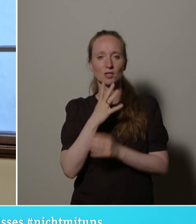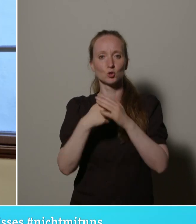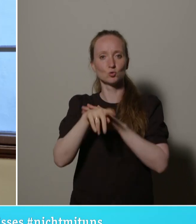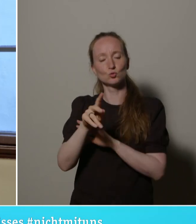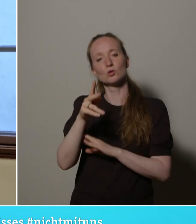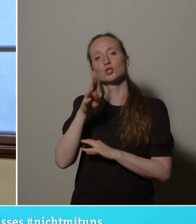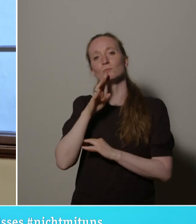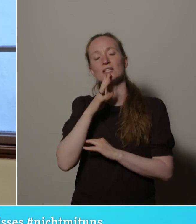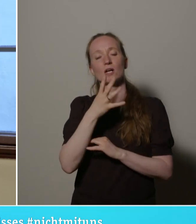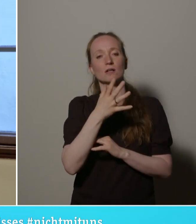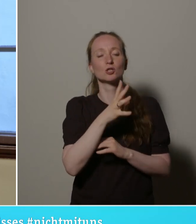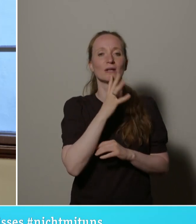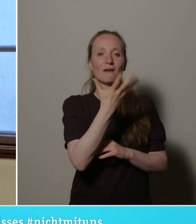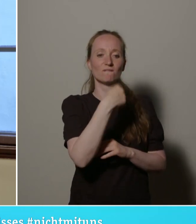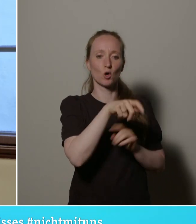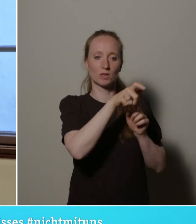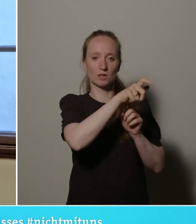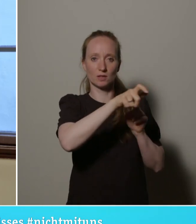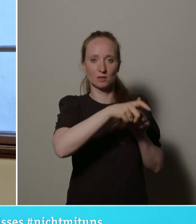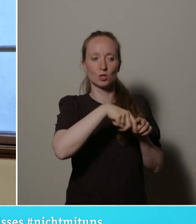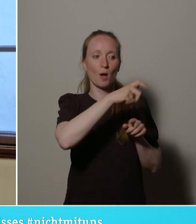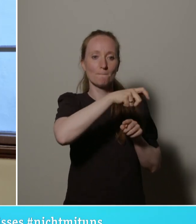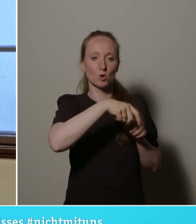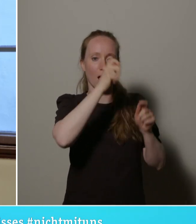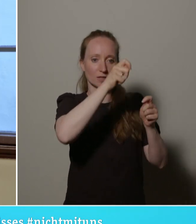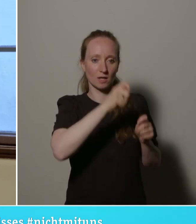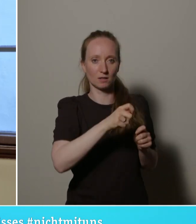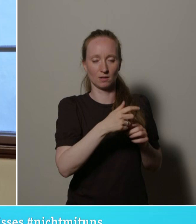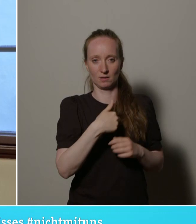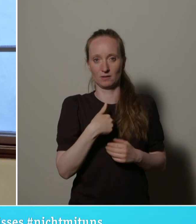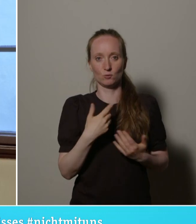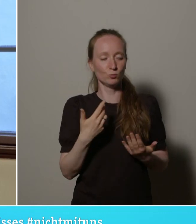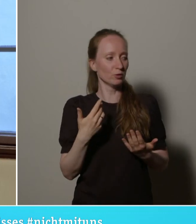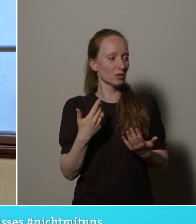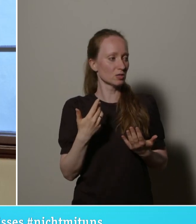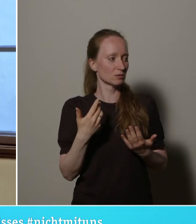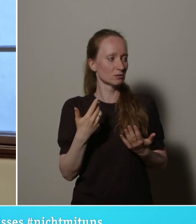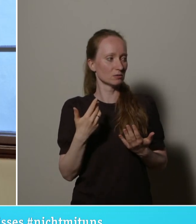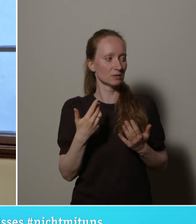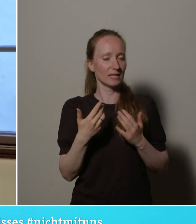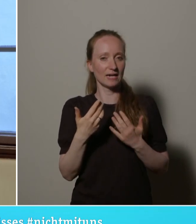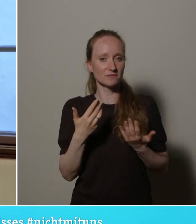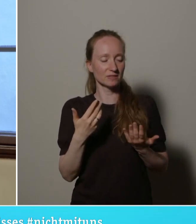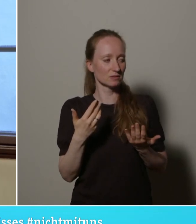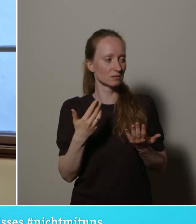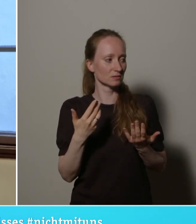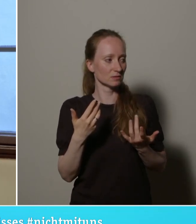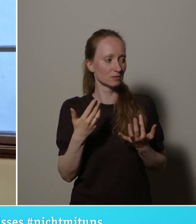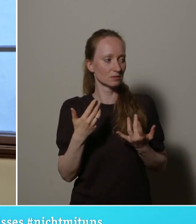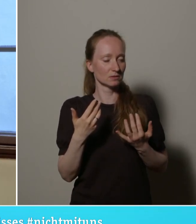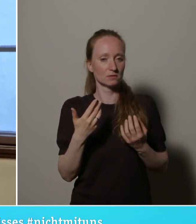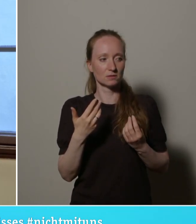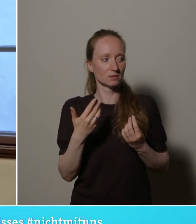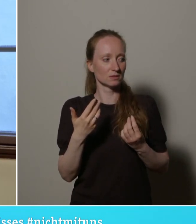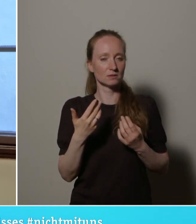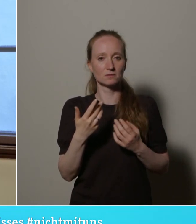des Bürgerantrages unsäglich. Ganz ehrlich, ich fand es unsäglich und deswegen, ja,